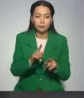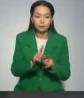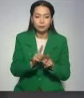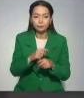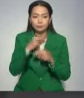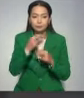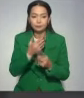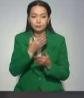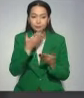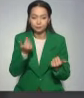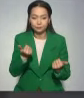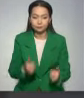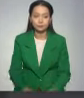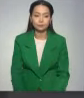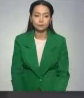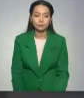волосатый